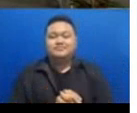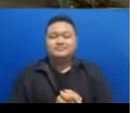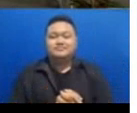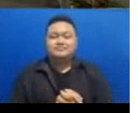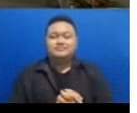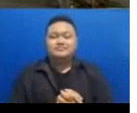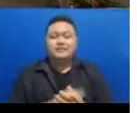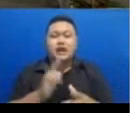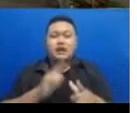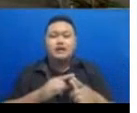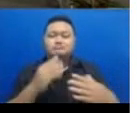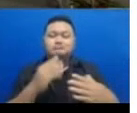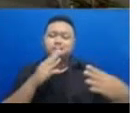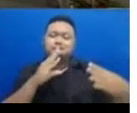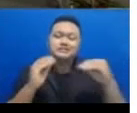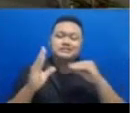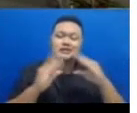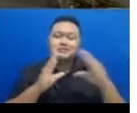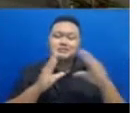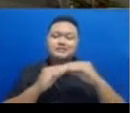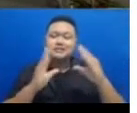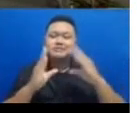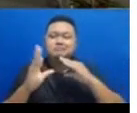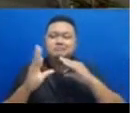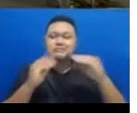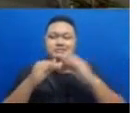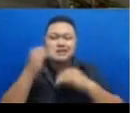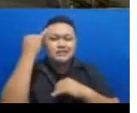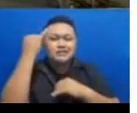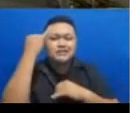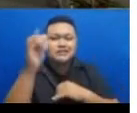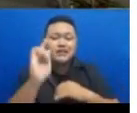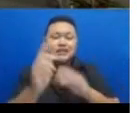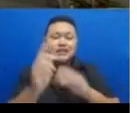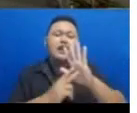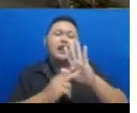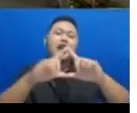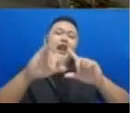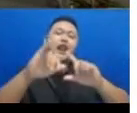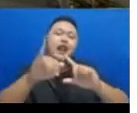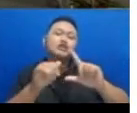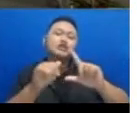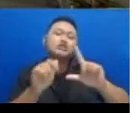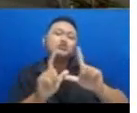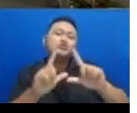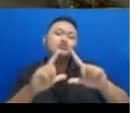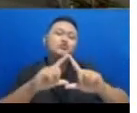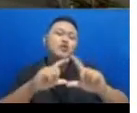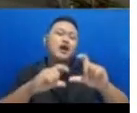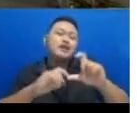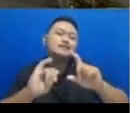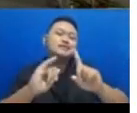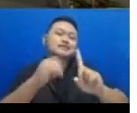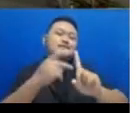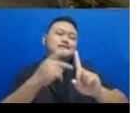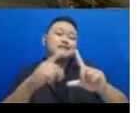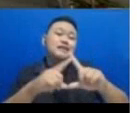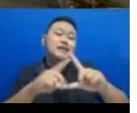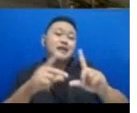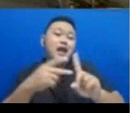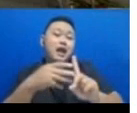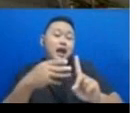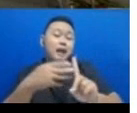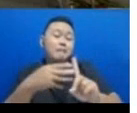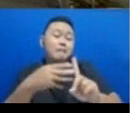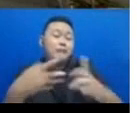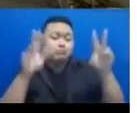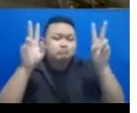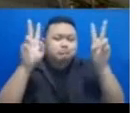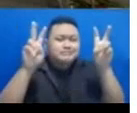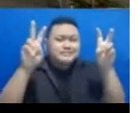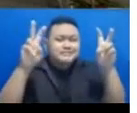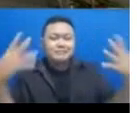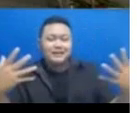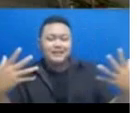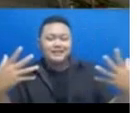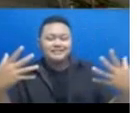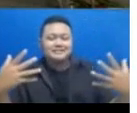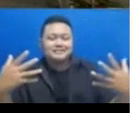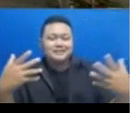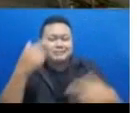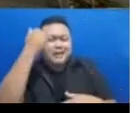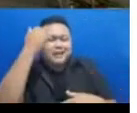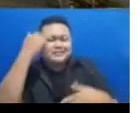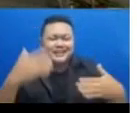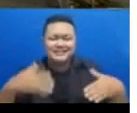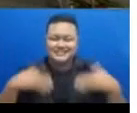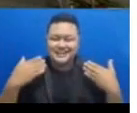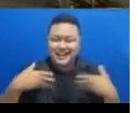Najwa Shihab mengenai asyiknya belajar. Nah, kita sama-sama belajar, bukan cuma murid aja yang belajar, guru juga, semuanya